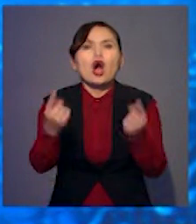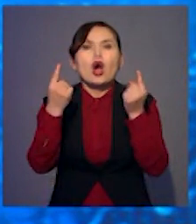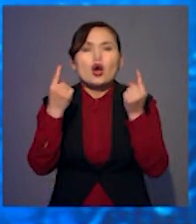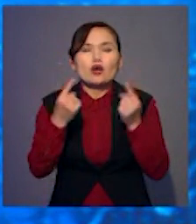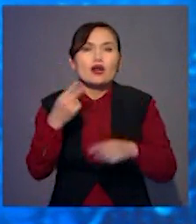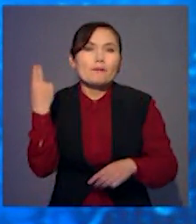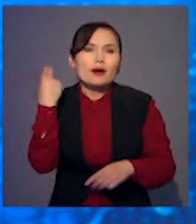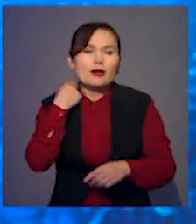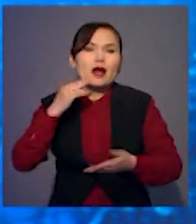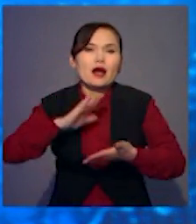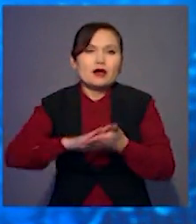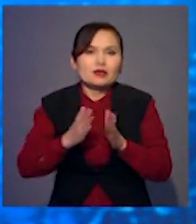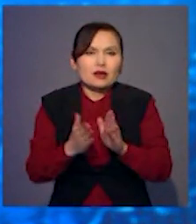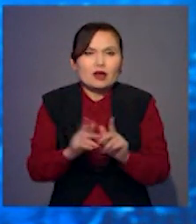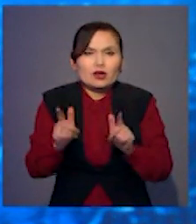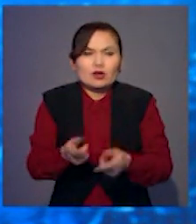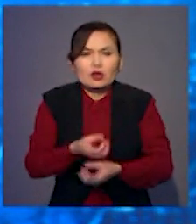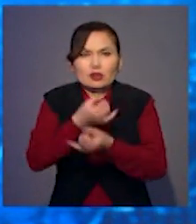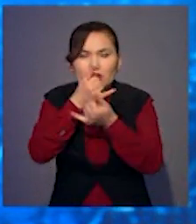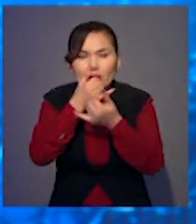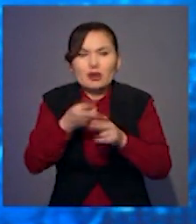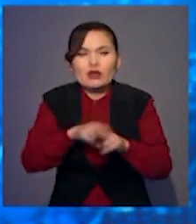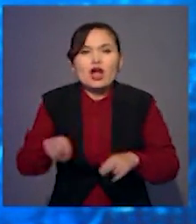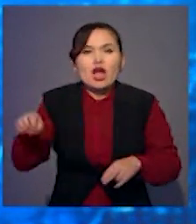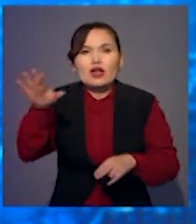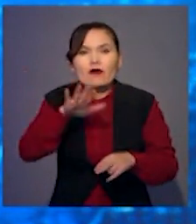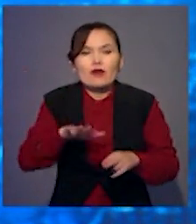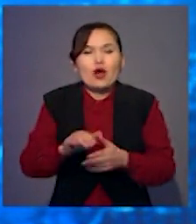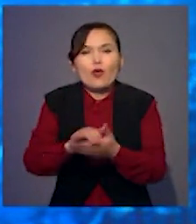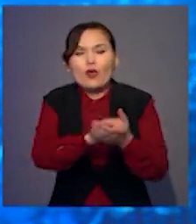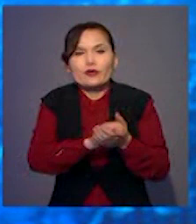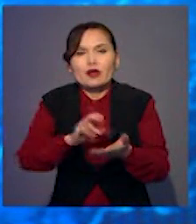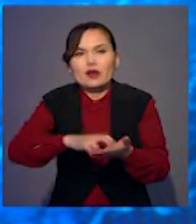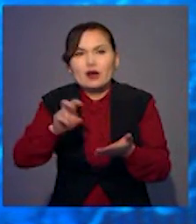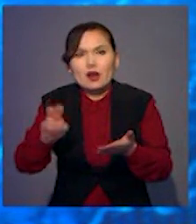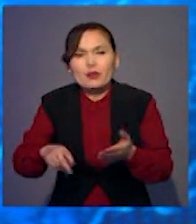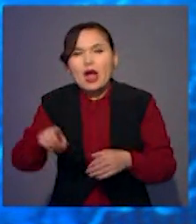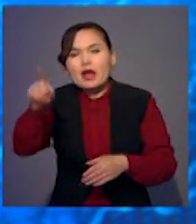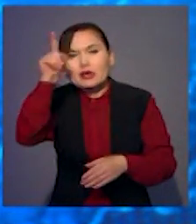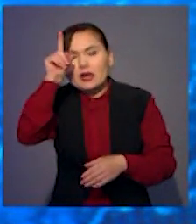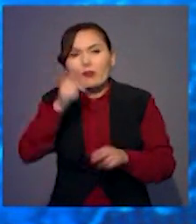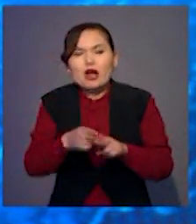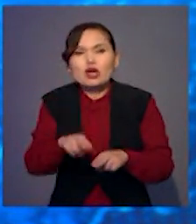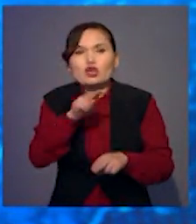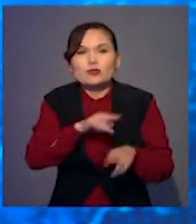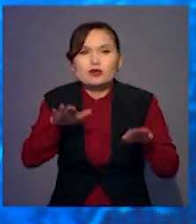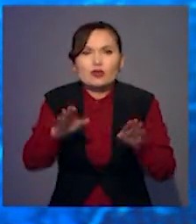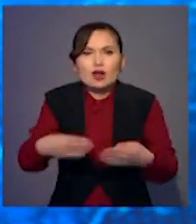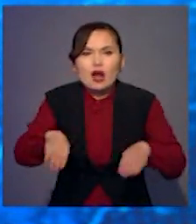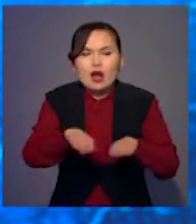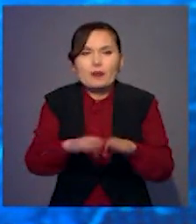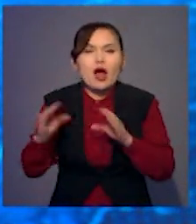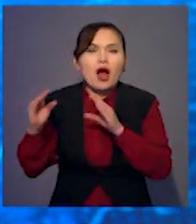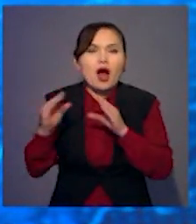Ұлыбритания келісім жасамай, Еуроодақтан шықса, Германия 100 мыңға жуық жұмыс орнынан айырылуы мүмкін. Әсіресе, автокөлік